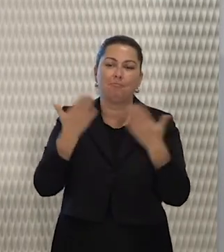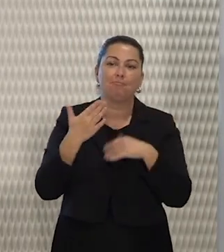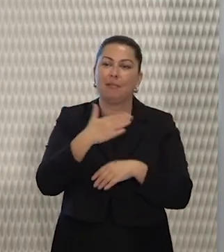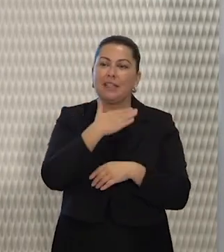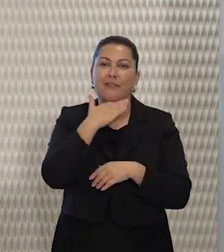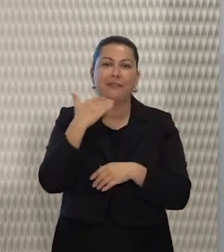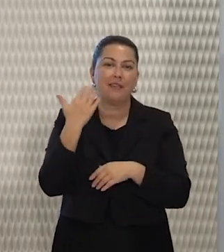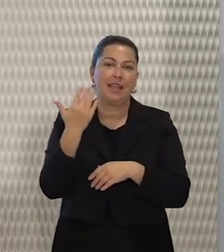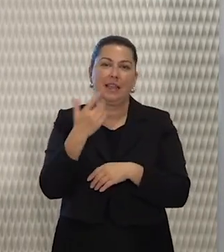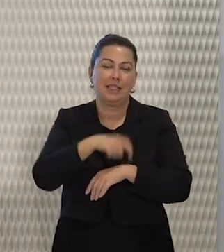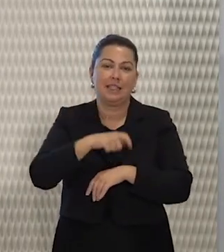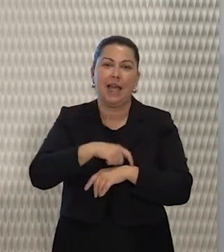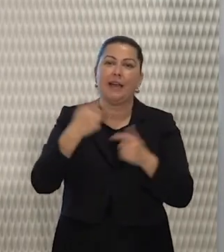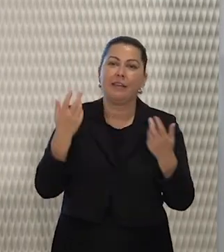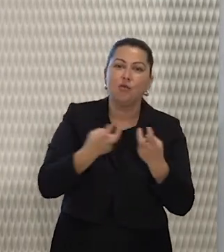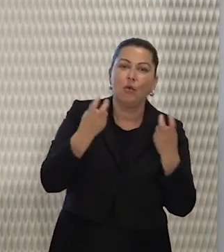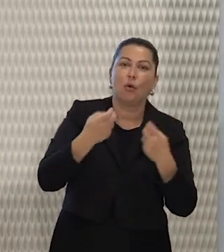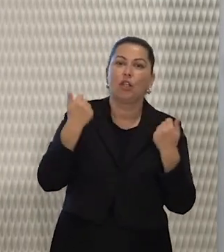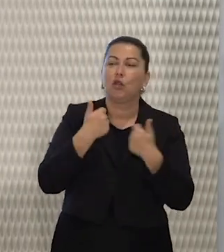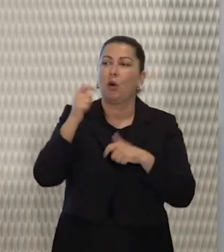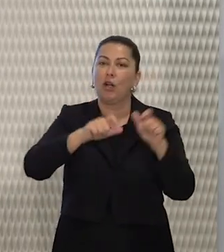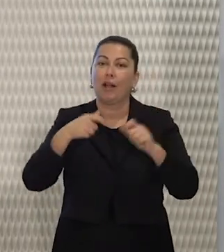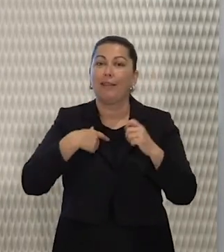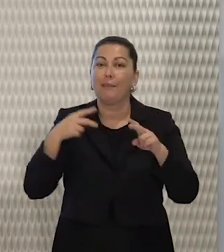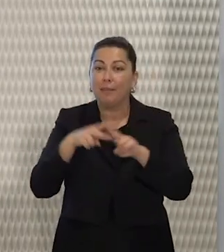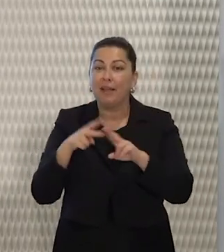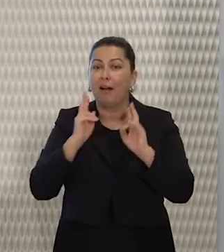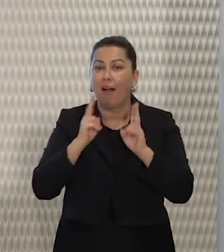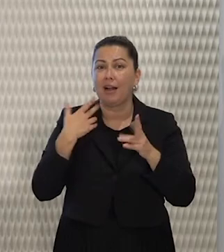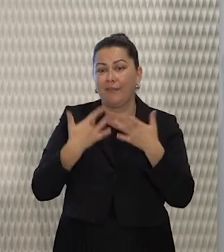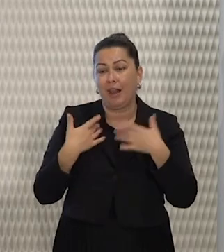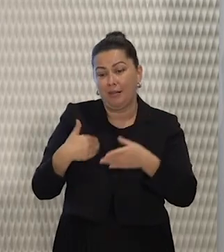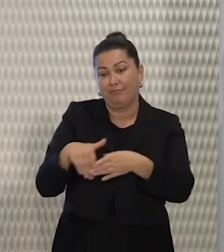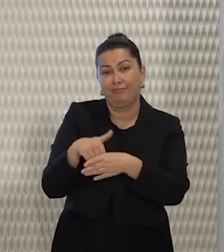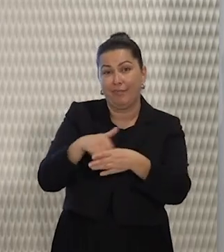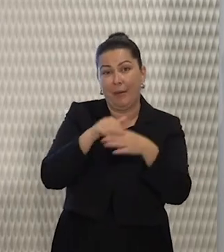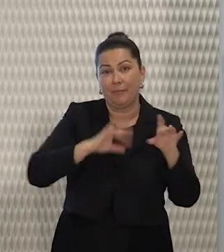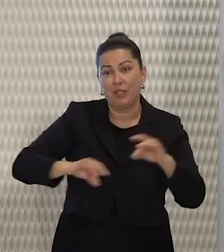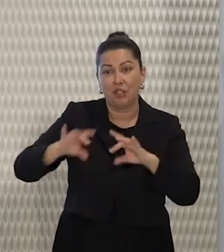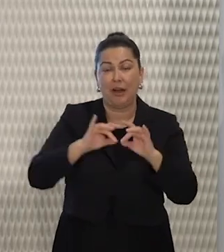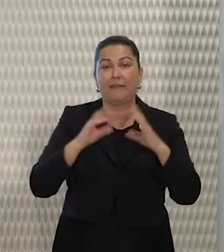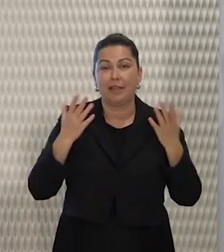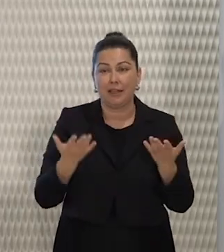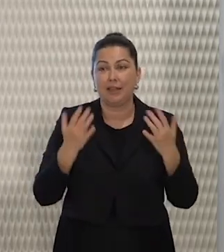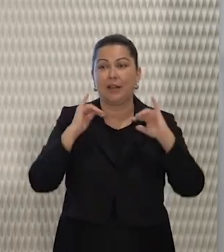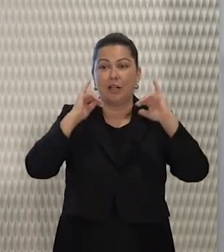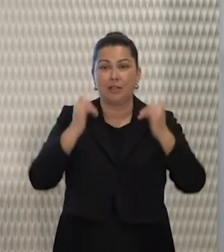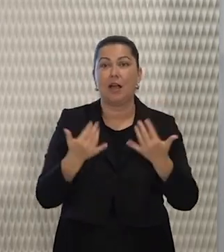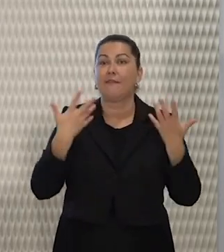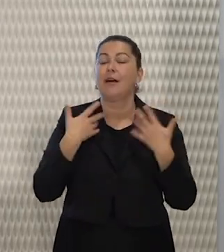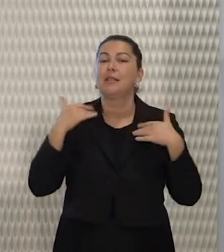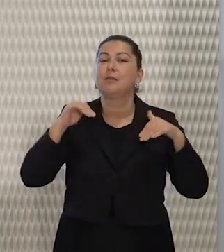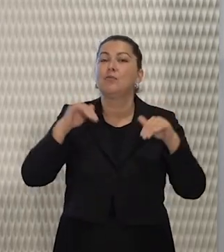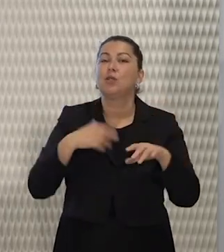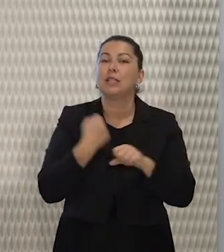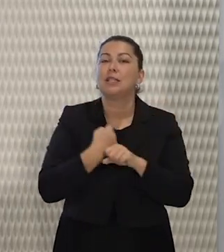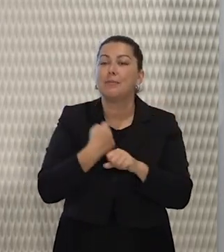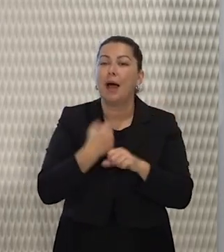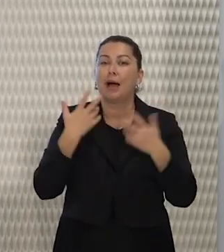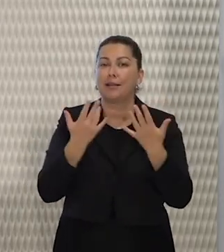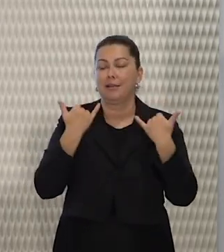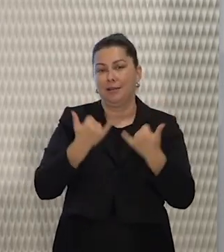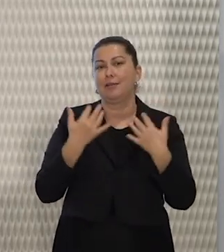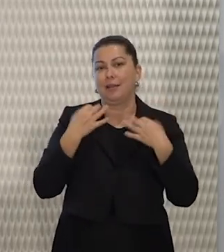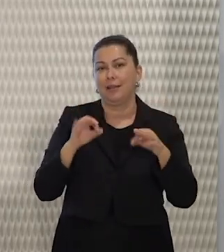Zeit tolle Menschen mit Behinderung, die ich vielleicht beschäftigen kann. Und was muss ich denn jetzt tun? Und ich darf Ihnen jetzt die